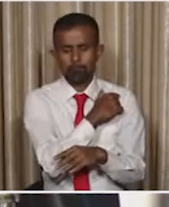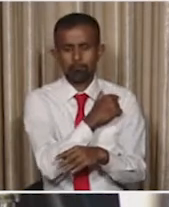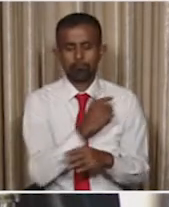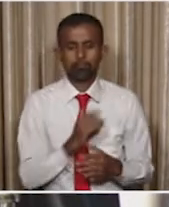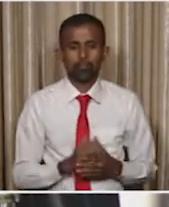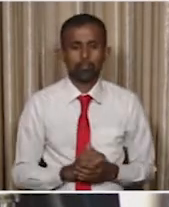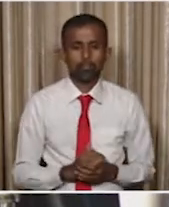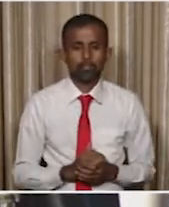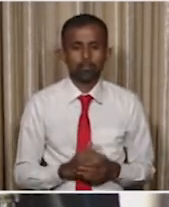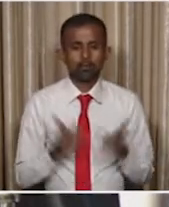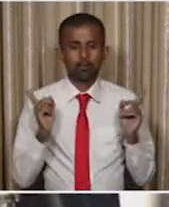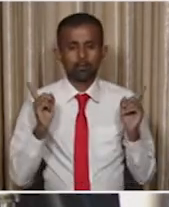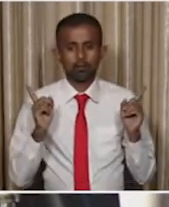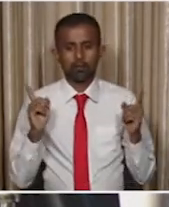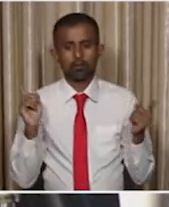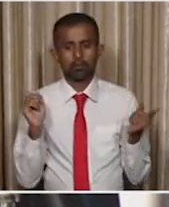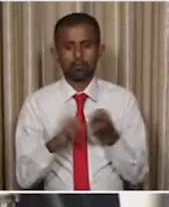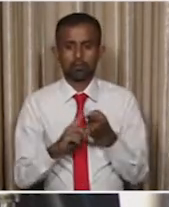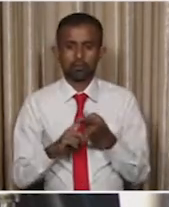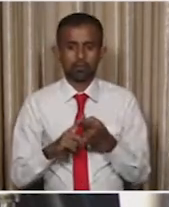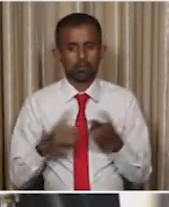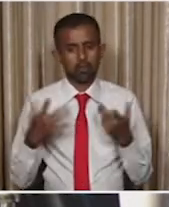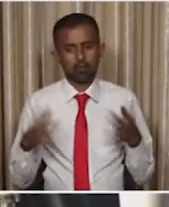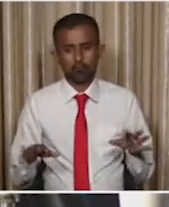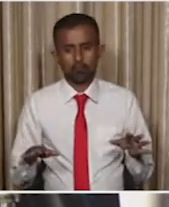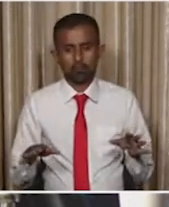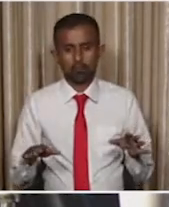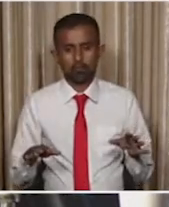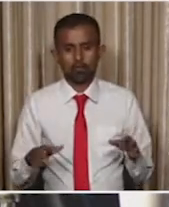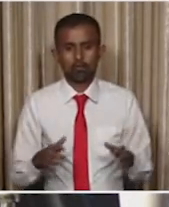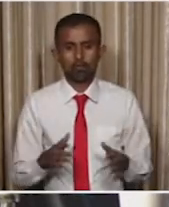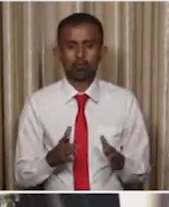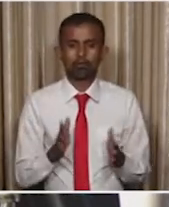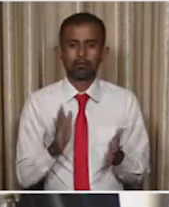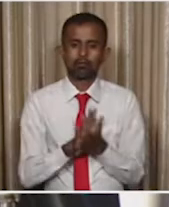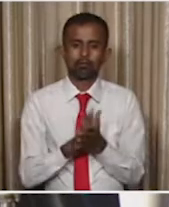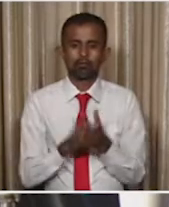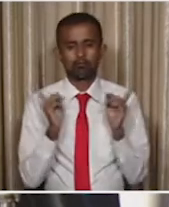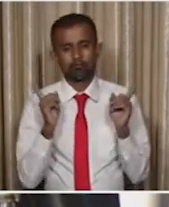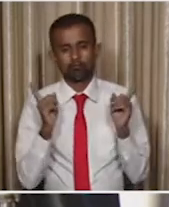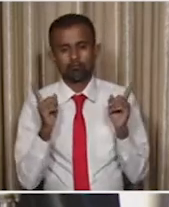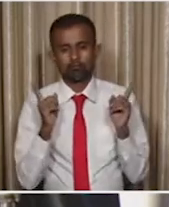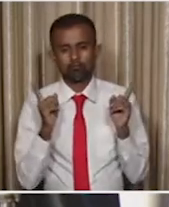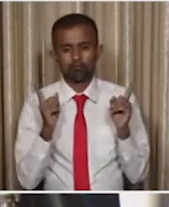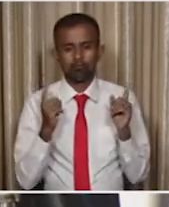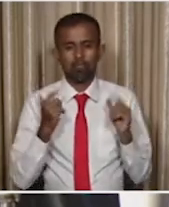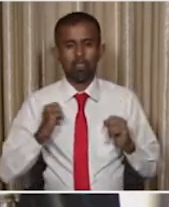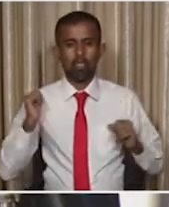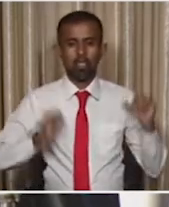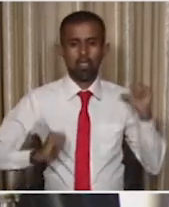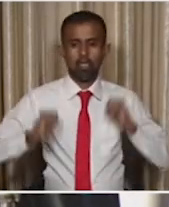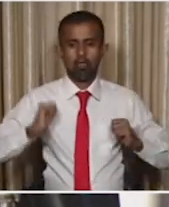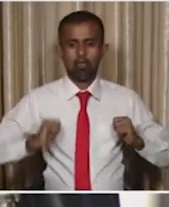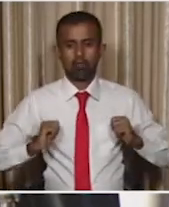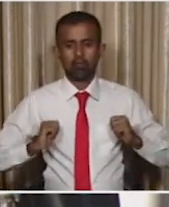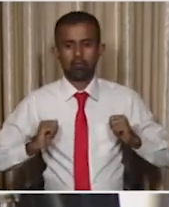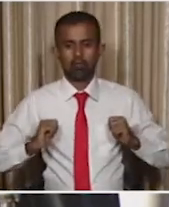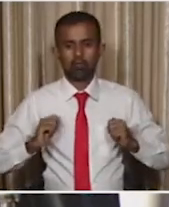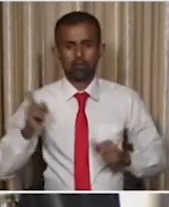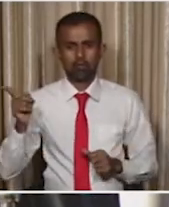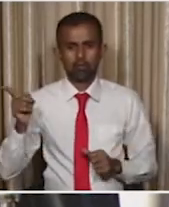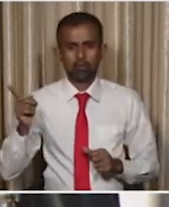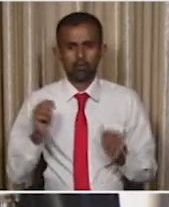இல்ல அலங்காரம் மற்றும் வினோத உடை போன்ற செயல்பாடுகள் மேற்கொள்ளப்பட்டிருந்தது அங்கே மேற்கொள்ளப்பட்ட சில செயற்பாடுகளை ஒரு விடுதலை